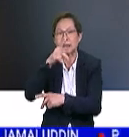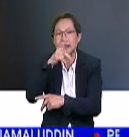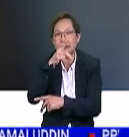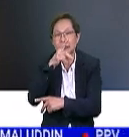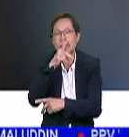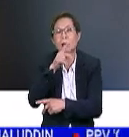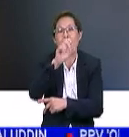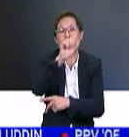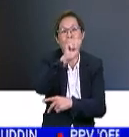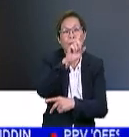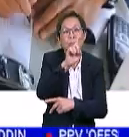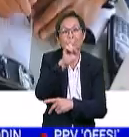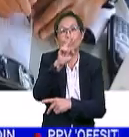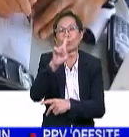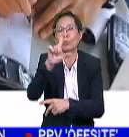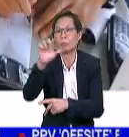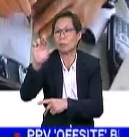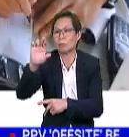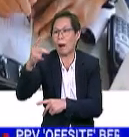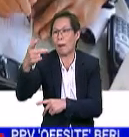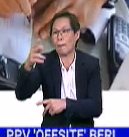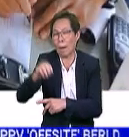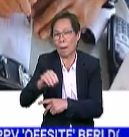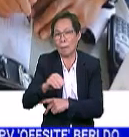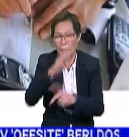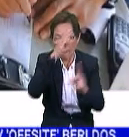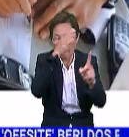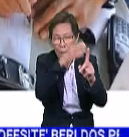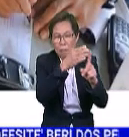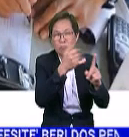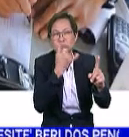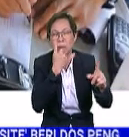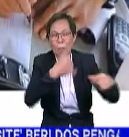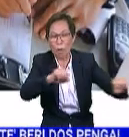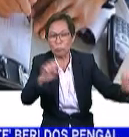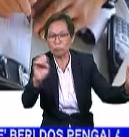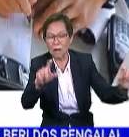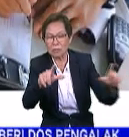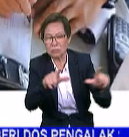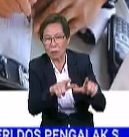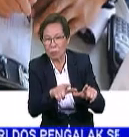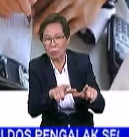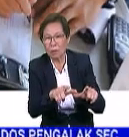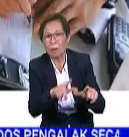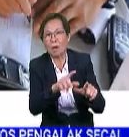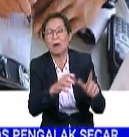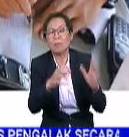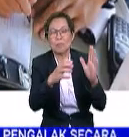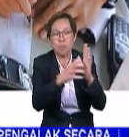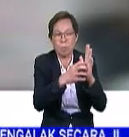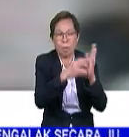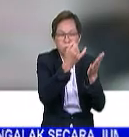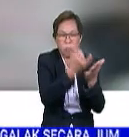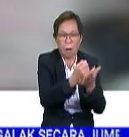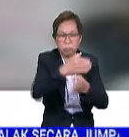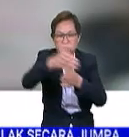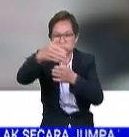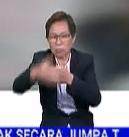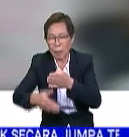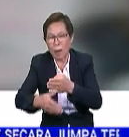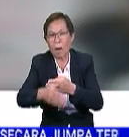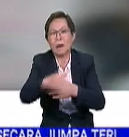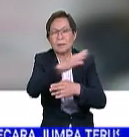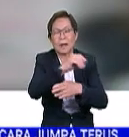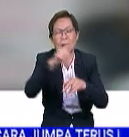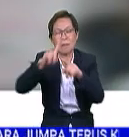Emang anginnya tekan operasi tersebut menyesalkan kesalahan memandu tanpa leusin lisin kenal moto dan insurance tamat tempoh dan